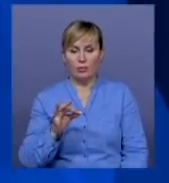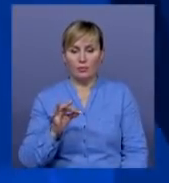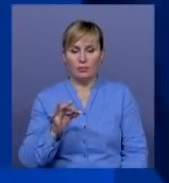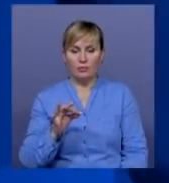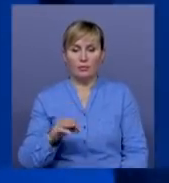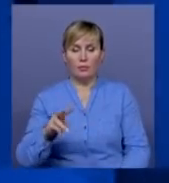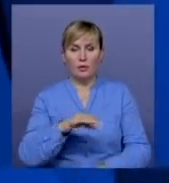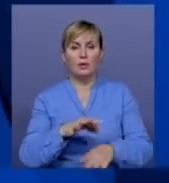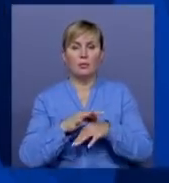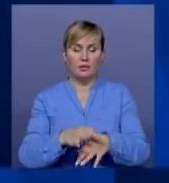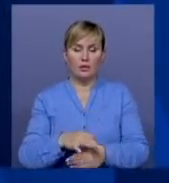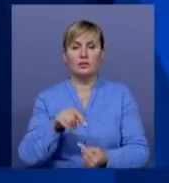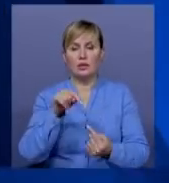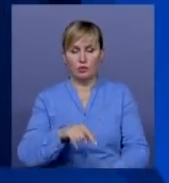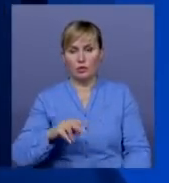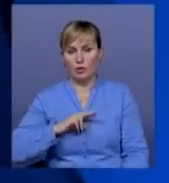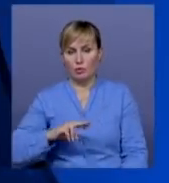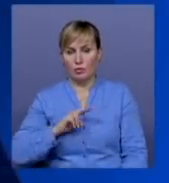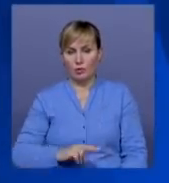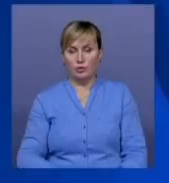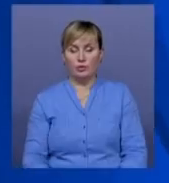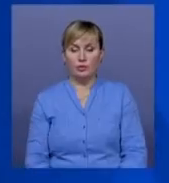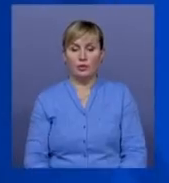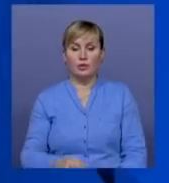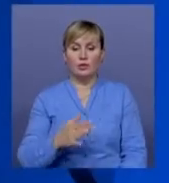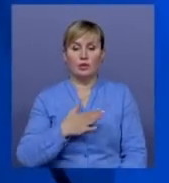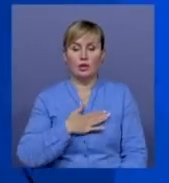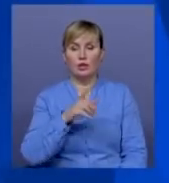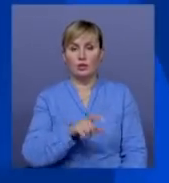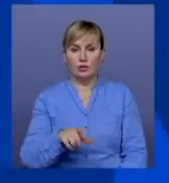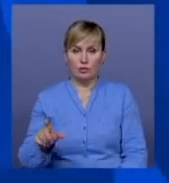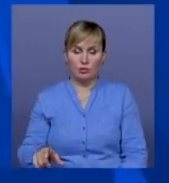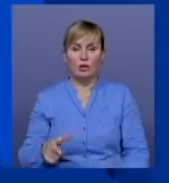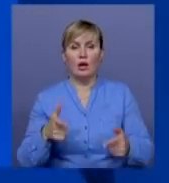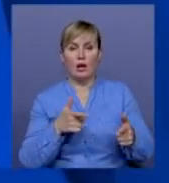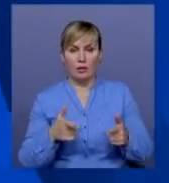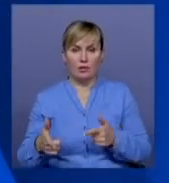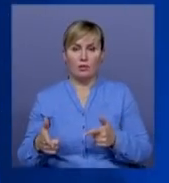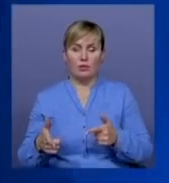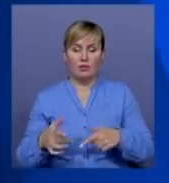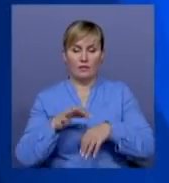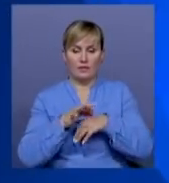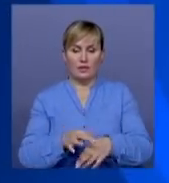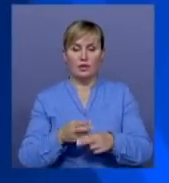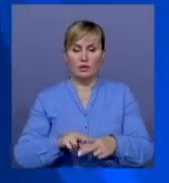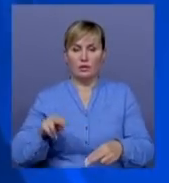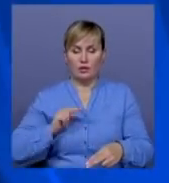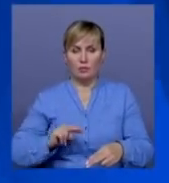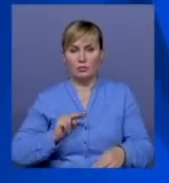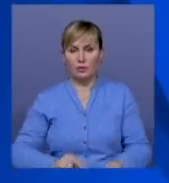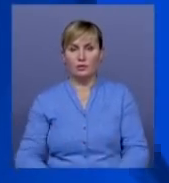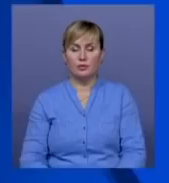Но мы проводим соответствующую работу, и наши сотрудники, они готовы вести эту работу,